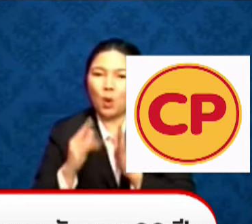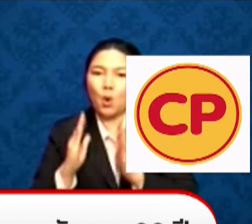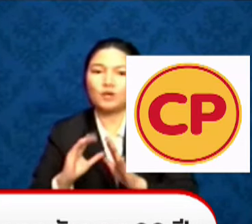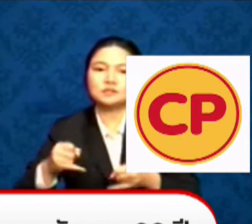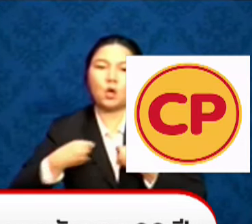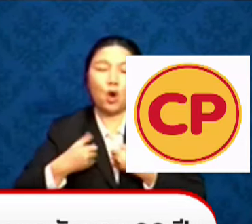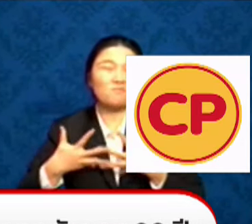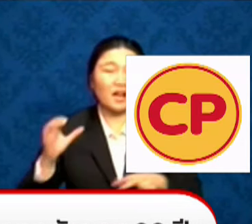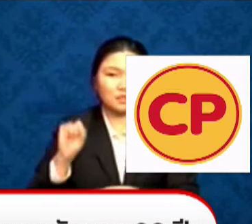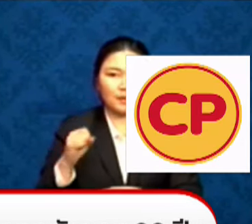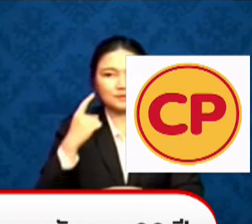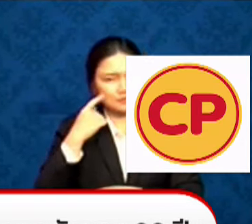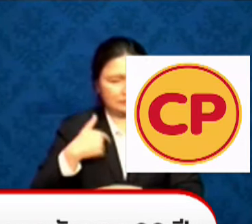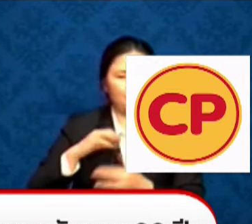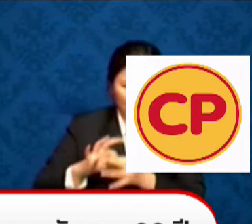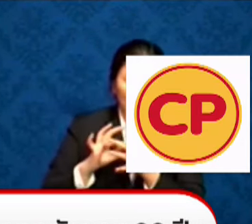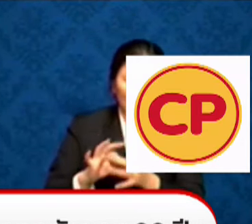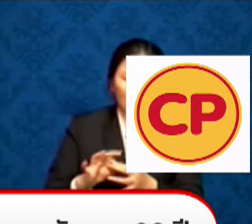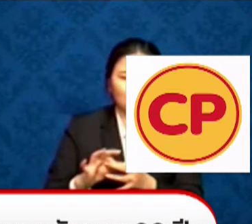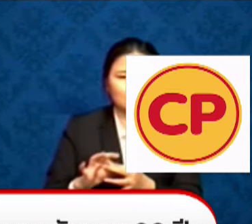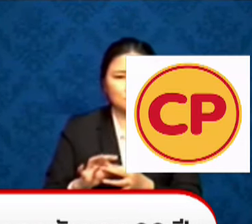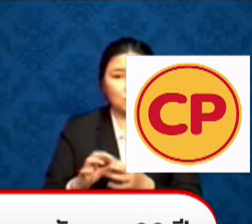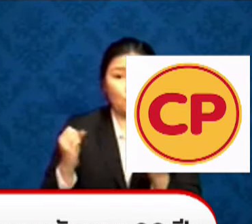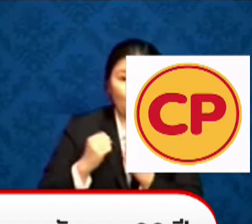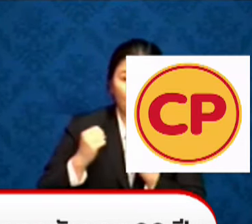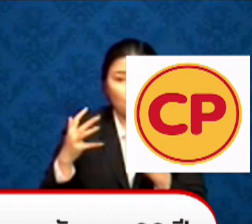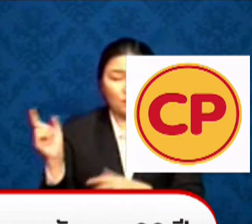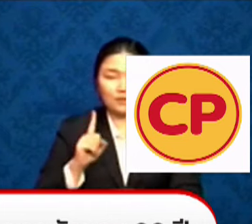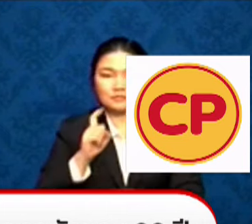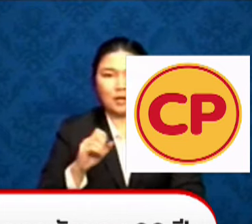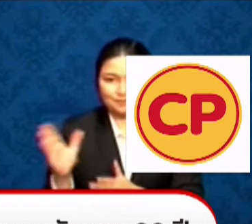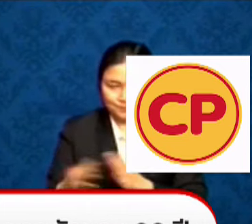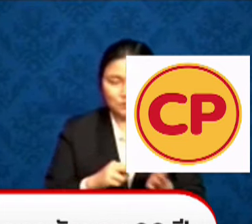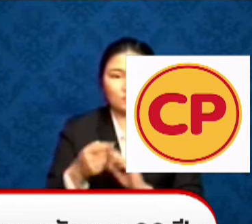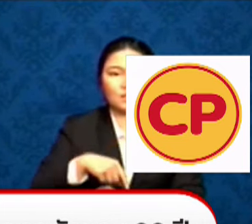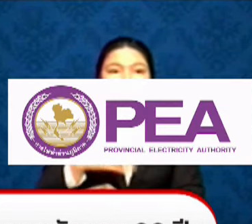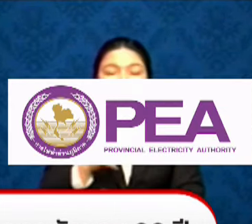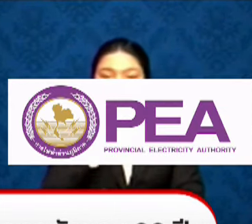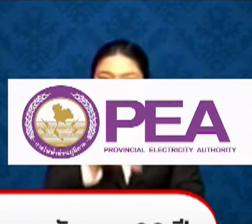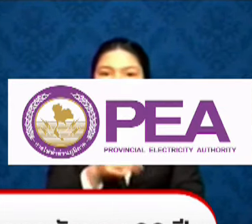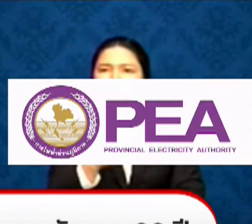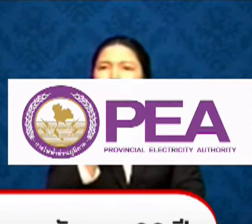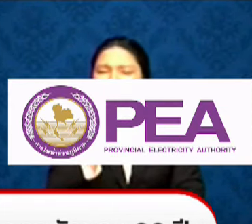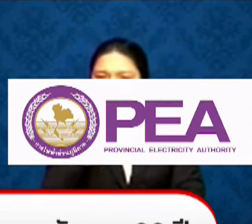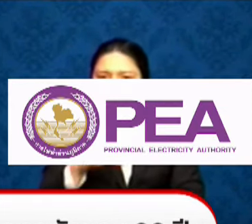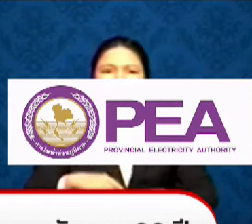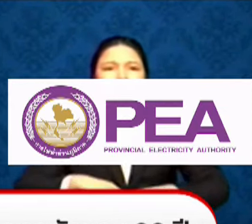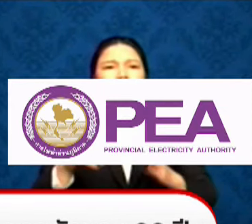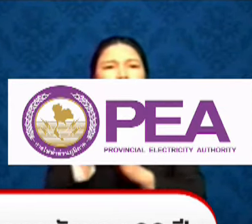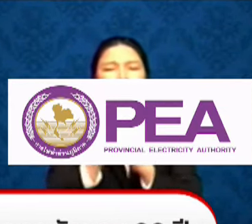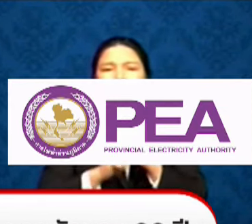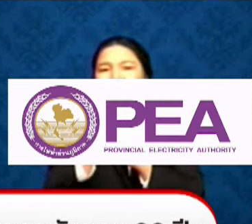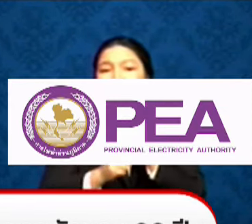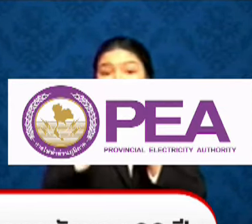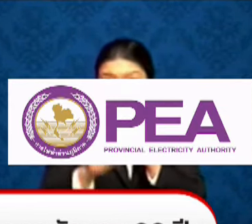านนายกนะครับและในเมื่อครม.มีมติสั่งมหาดไทยไปแก้กฎหมายระบุชัดเจนเลยครับว่าต้องแก้ทรัพย์อิ